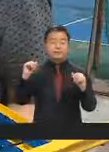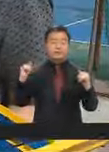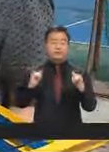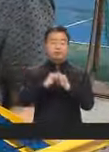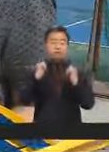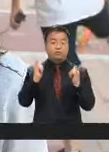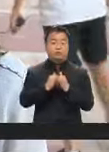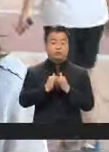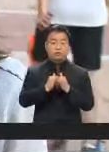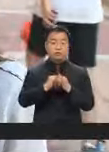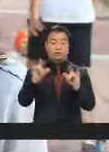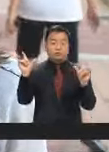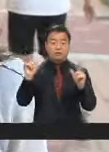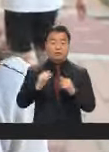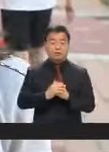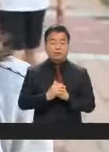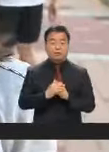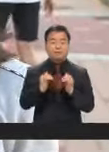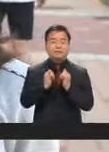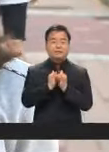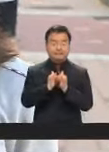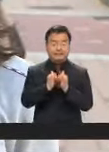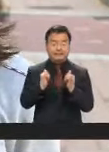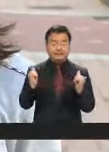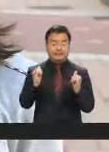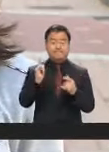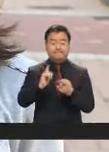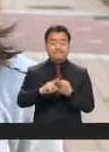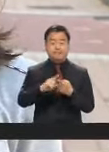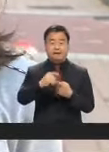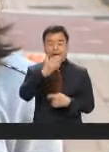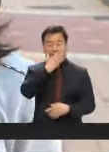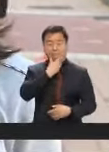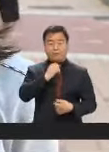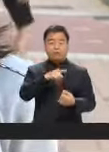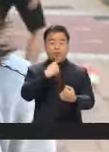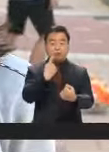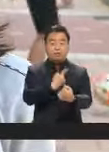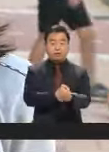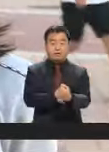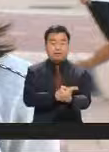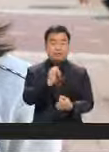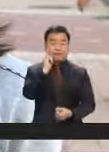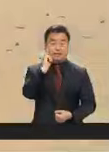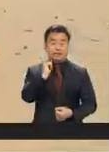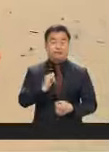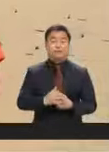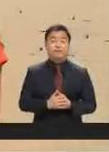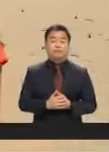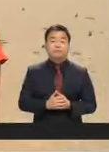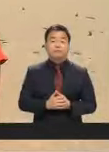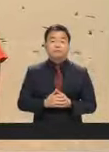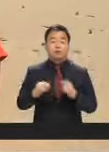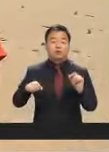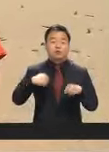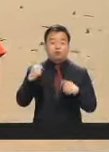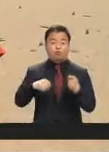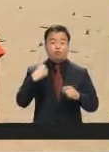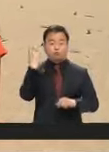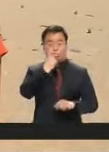전쟁 날? 인간으로서 행복할 권리, 인간으로서 권리가 있다.